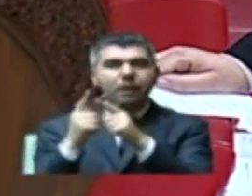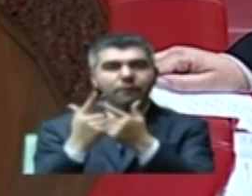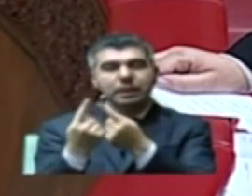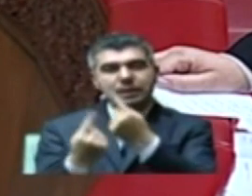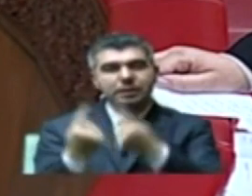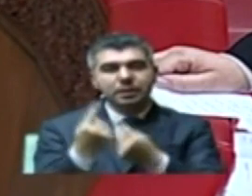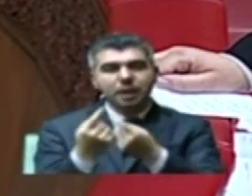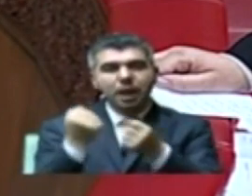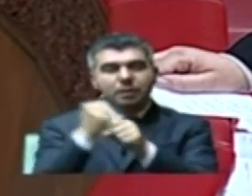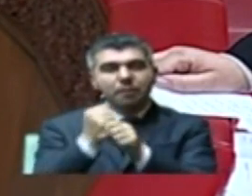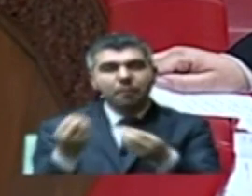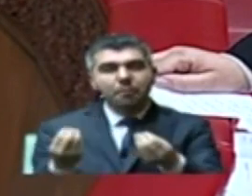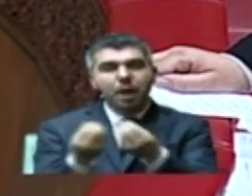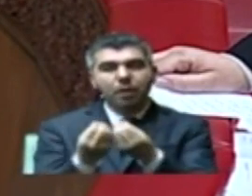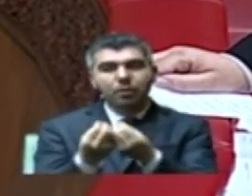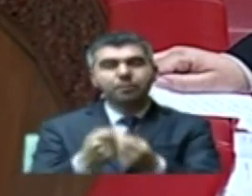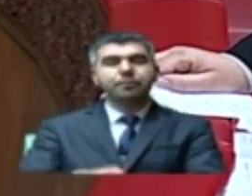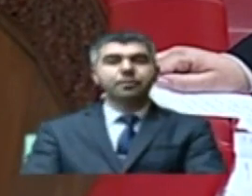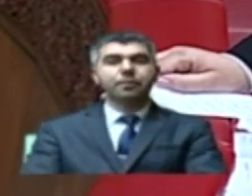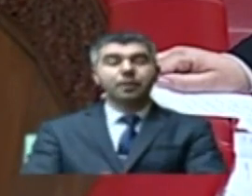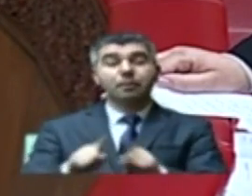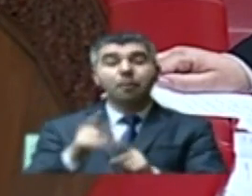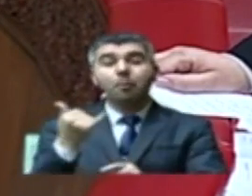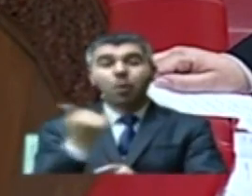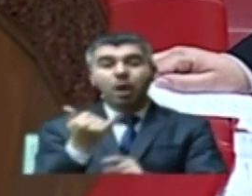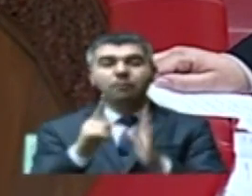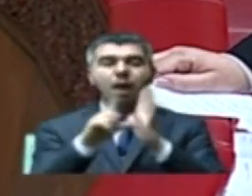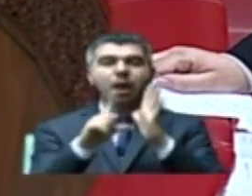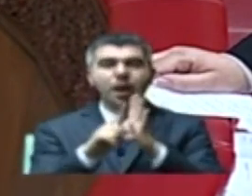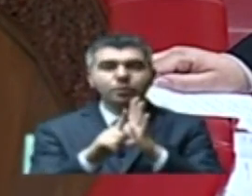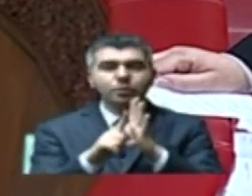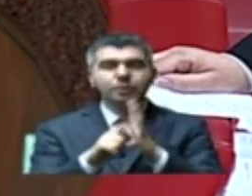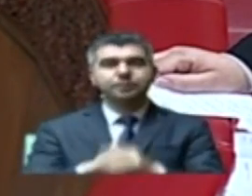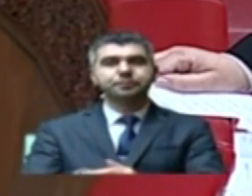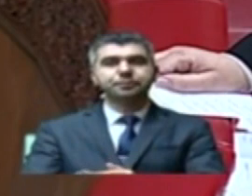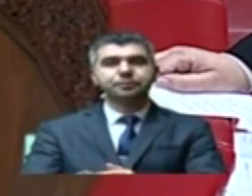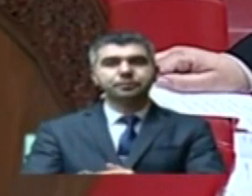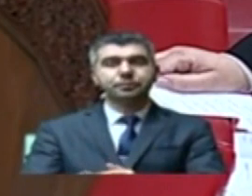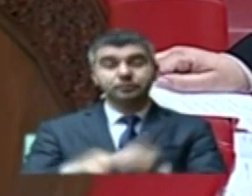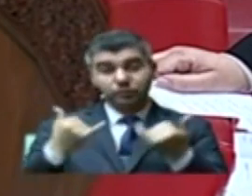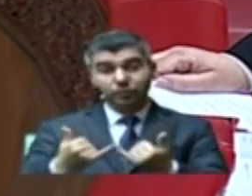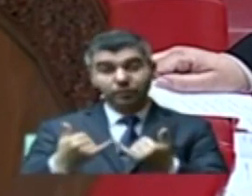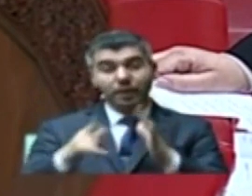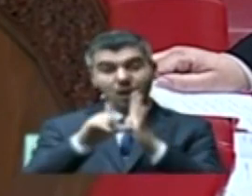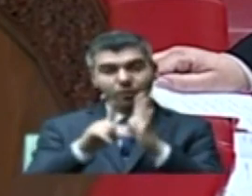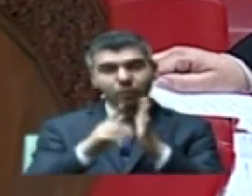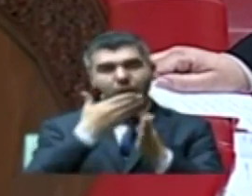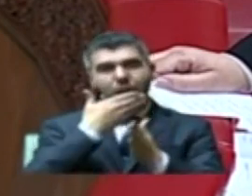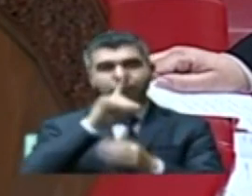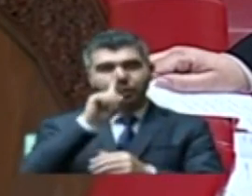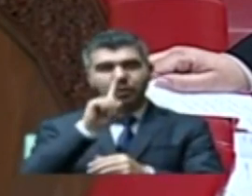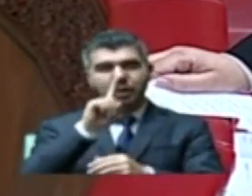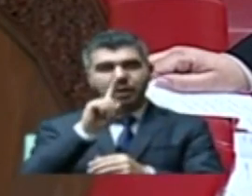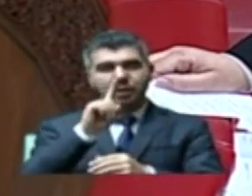الناس اللي كيشتغلوا في هذا المجال، كنقولوا بأن المدخل الأساسي هو القانون قطاع. واليوم الحمد لله راه القانون قبض يعني في الطريق